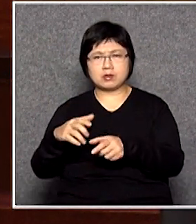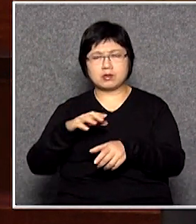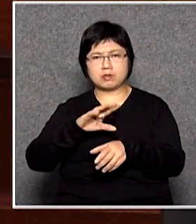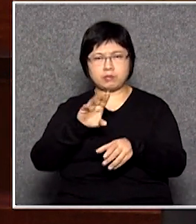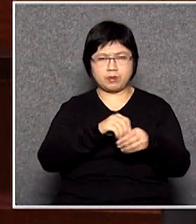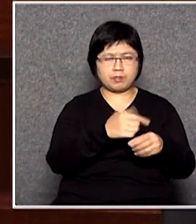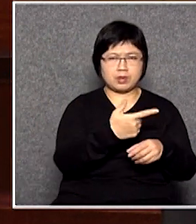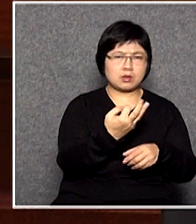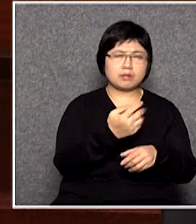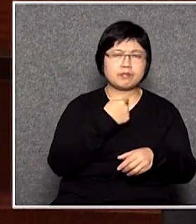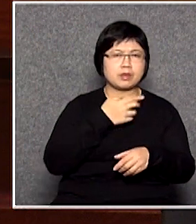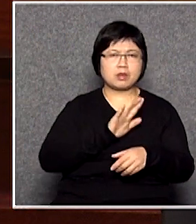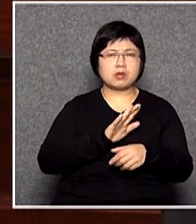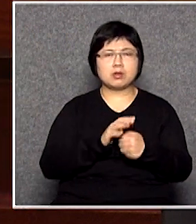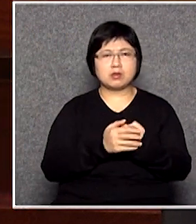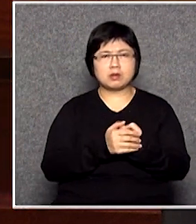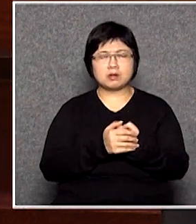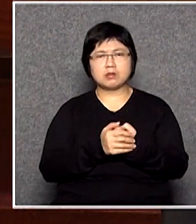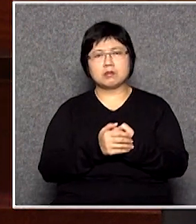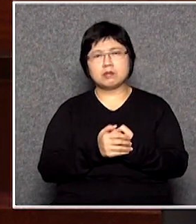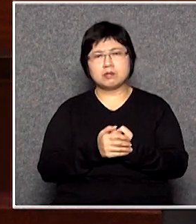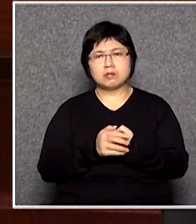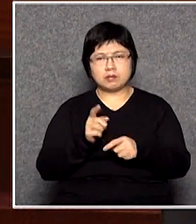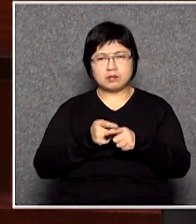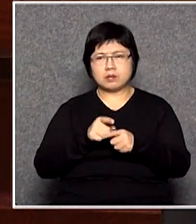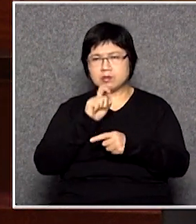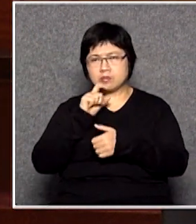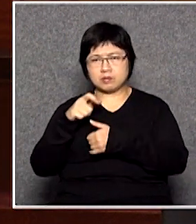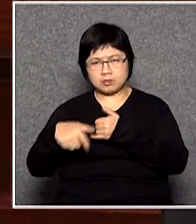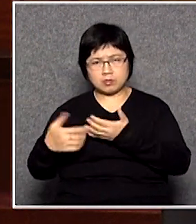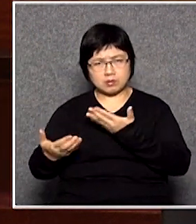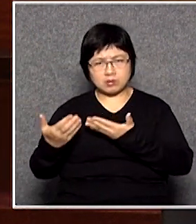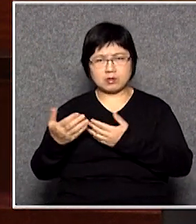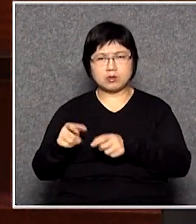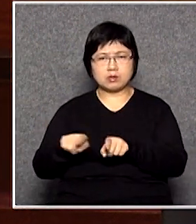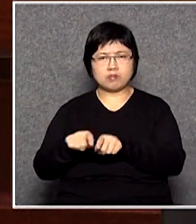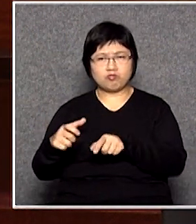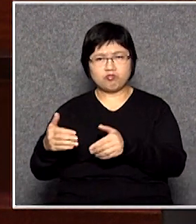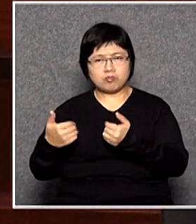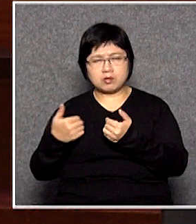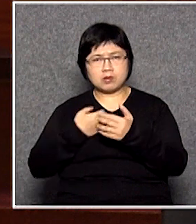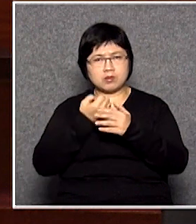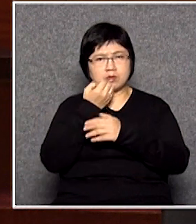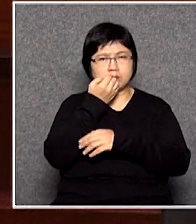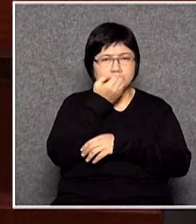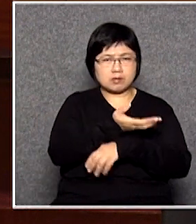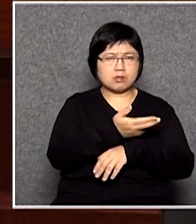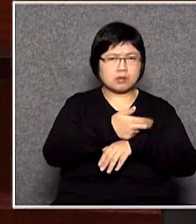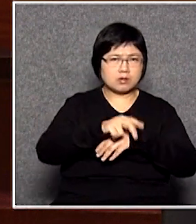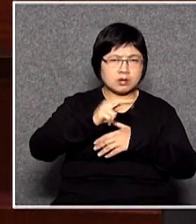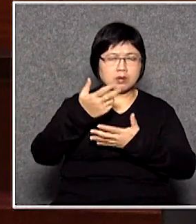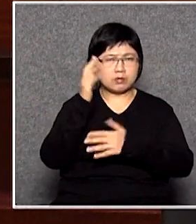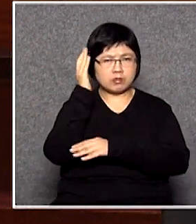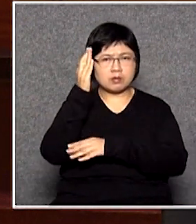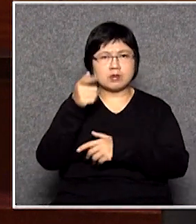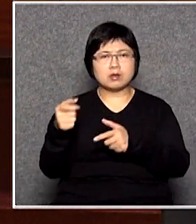83條。事實上，某議員亦都有可能基於共同利益提出議案，包括修訂或者發言。